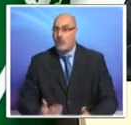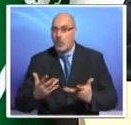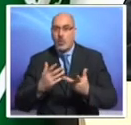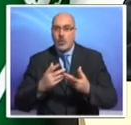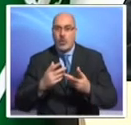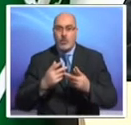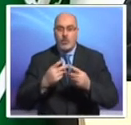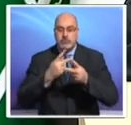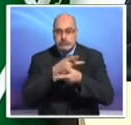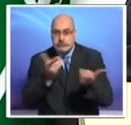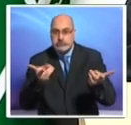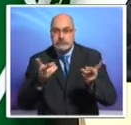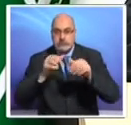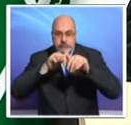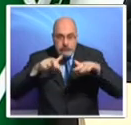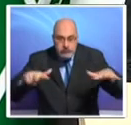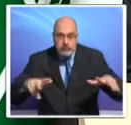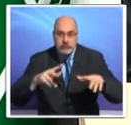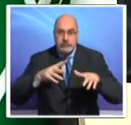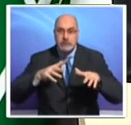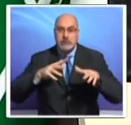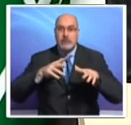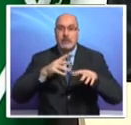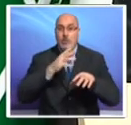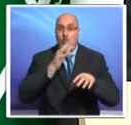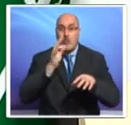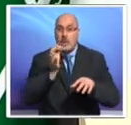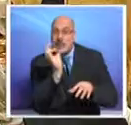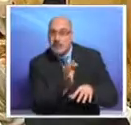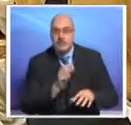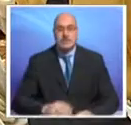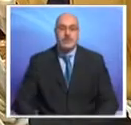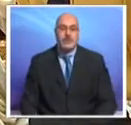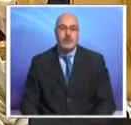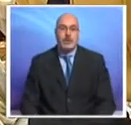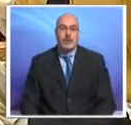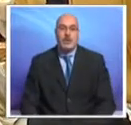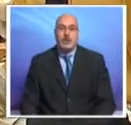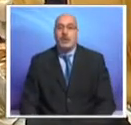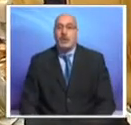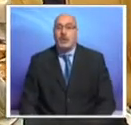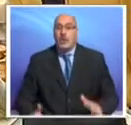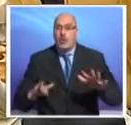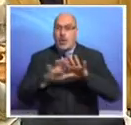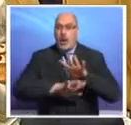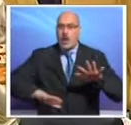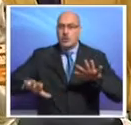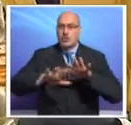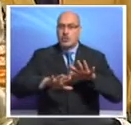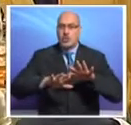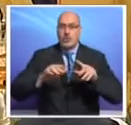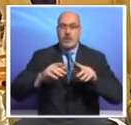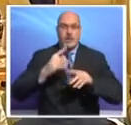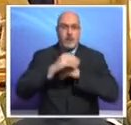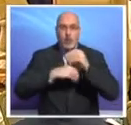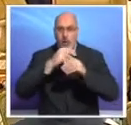الرعب والعنف في ربوعها. أما المحيط الإقليمي لمعظم دولنا